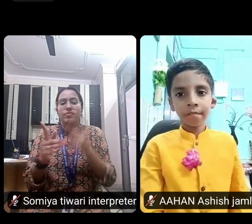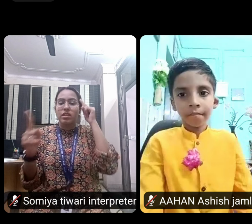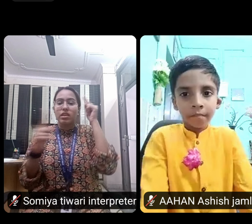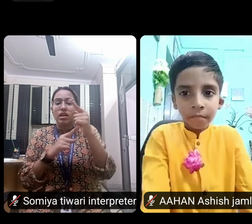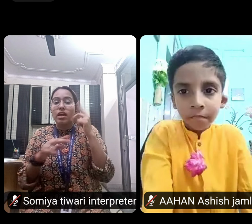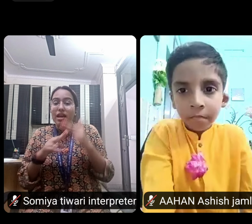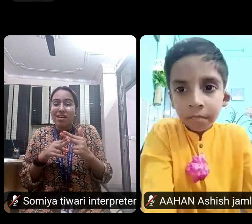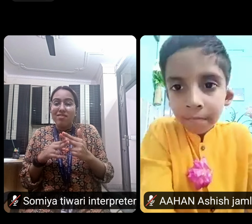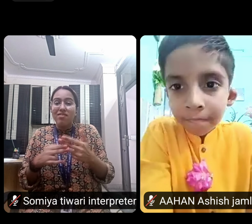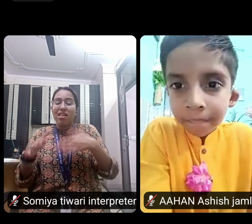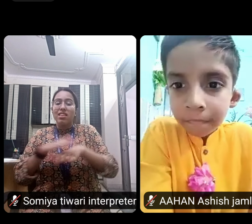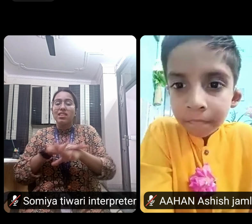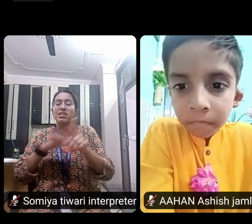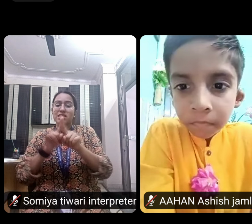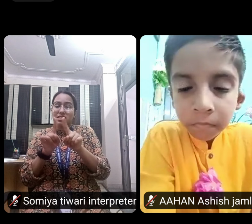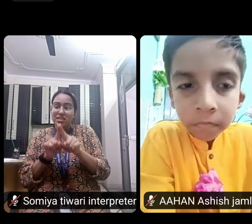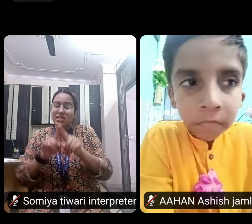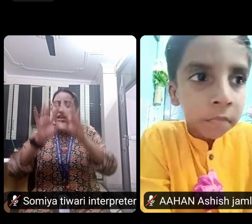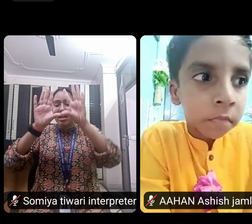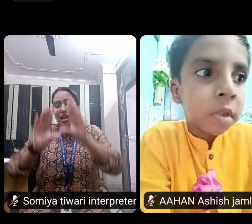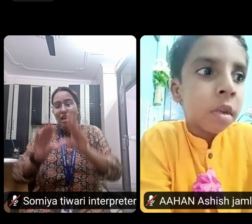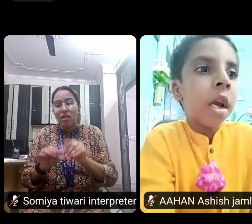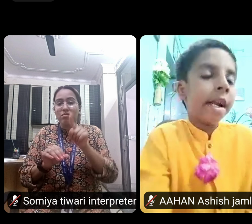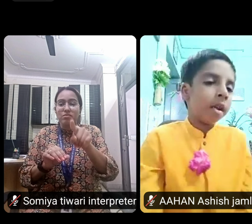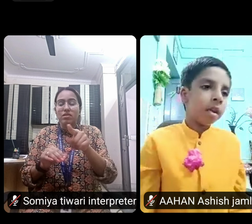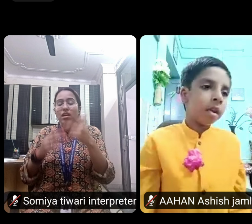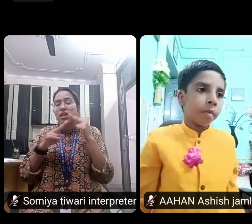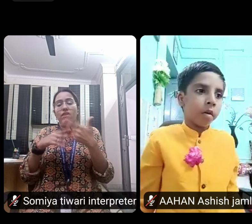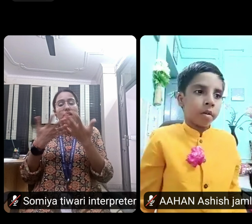हैंडीकैप सिचुएशन है उनको कम करना है।